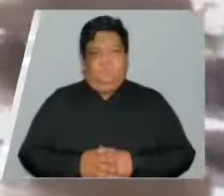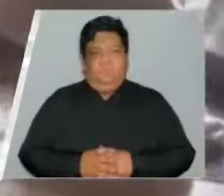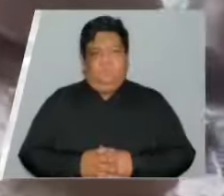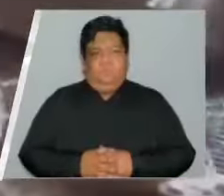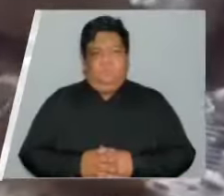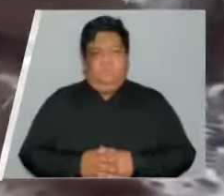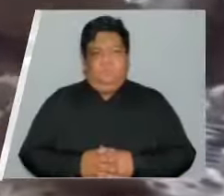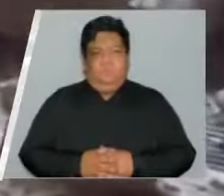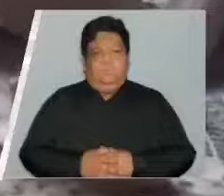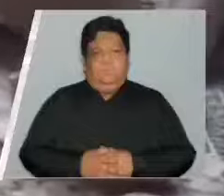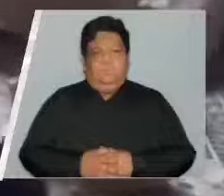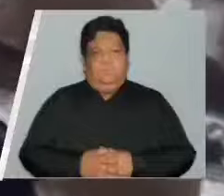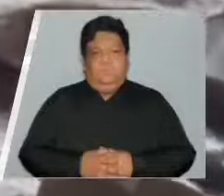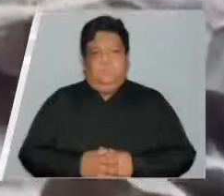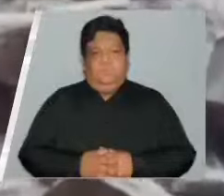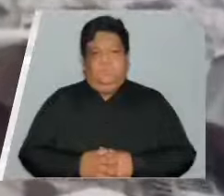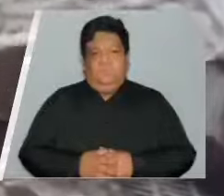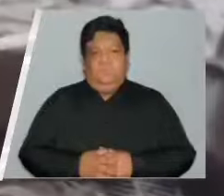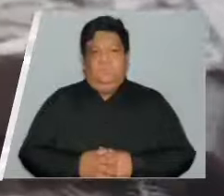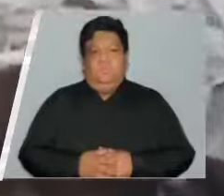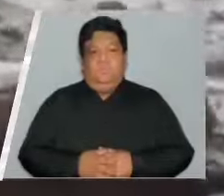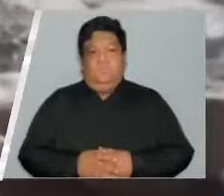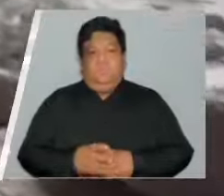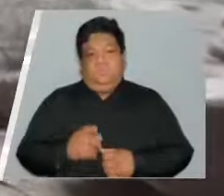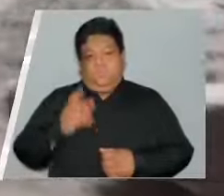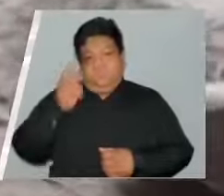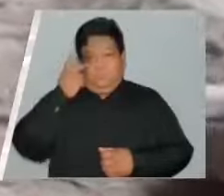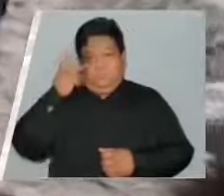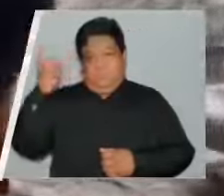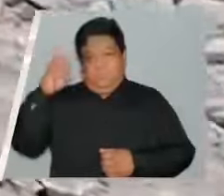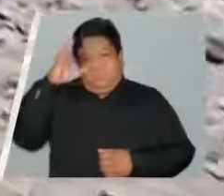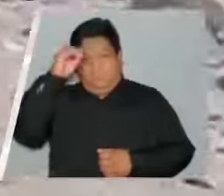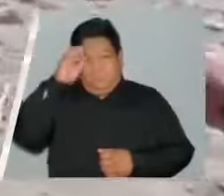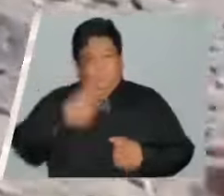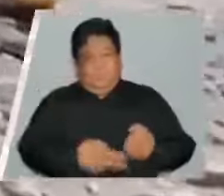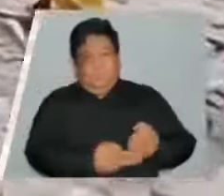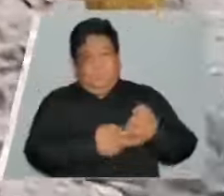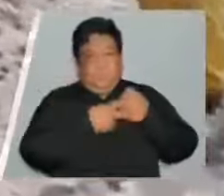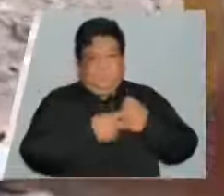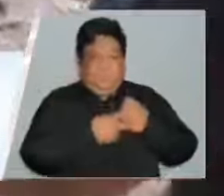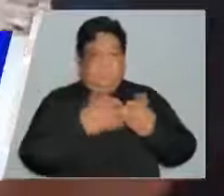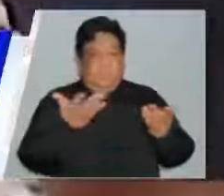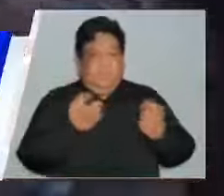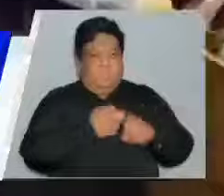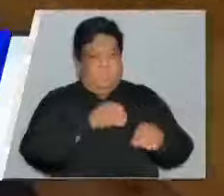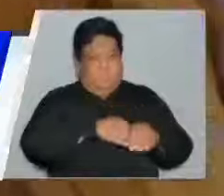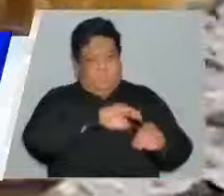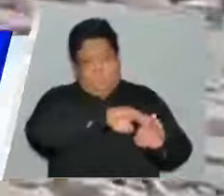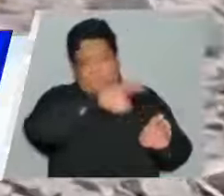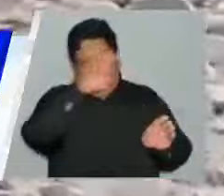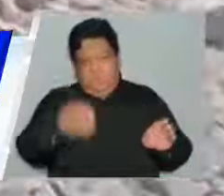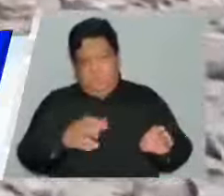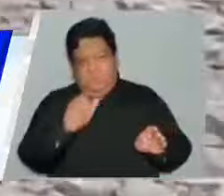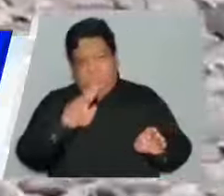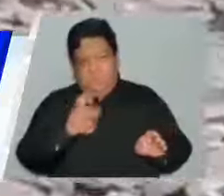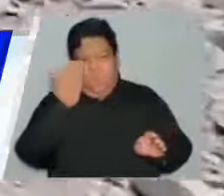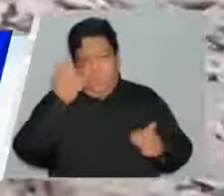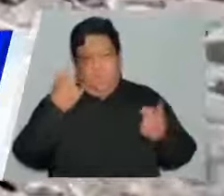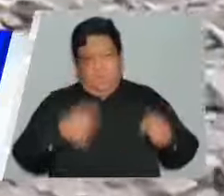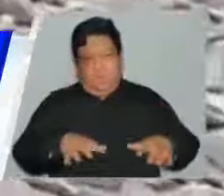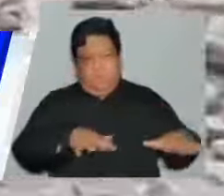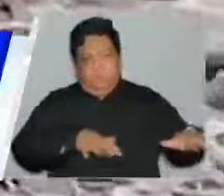Kinargana na isang rescuer sa kanyang likod ang lalaking nasagip nila mula sa loob ng isang kuweba kasunod ng magnitude 7.2 na lindol sa